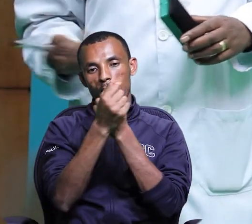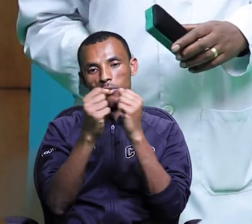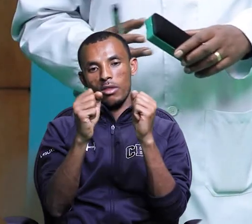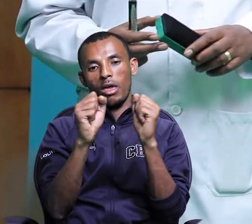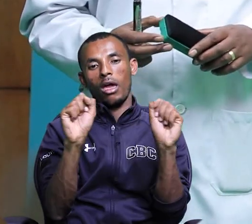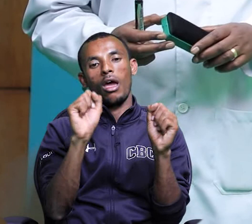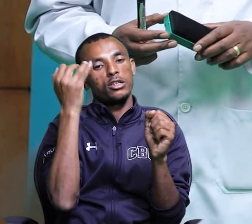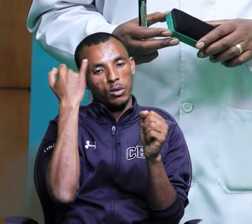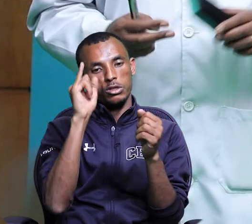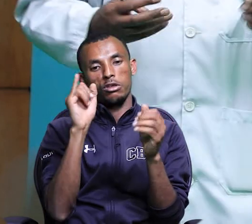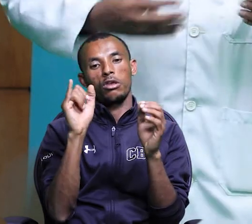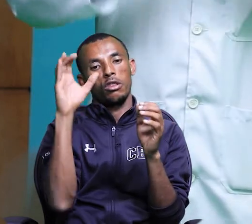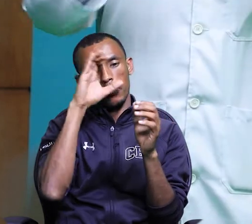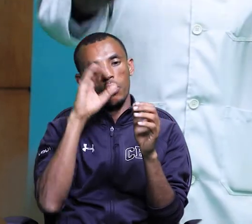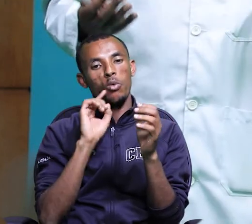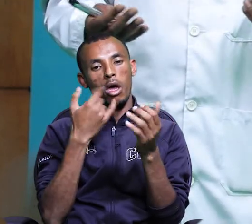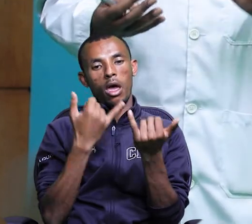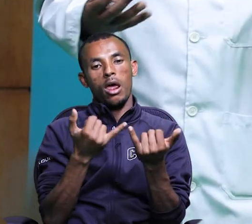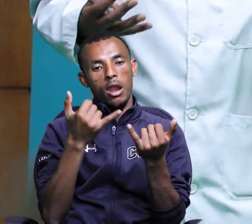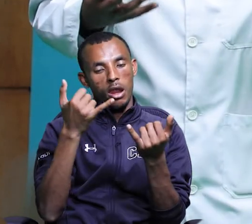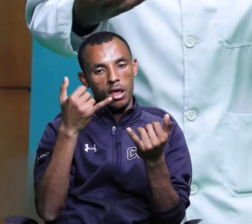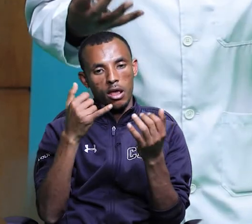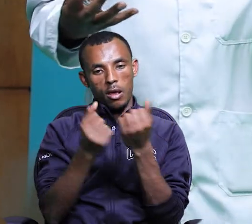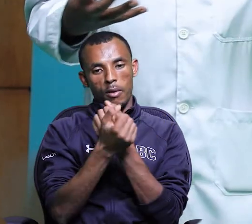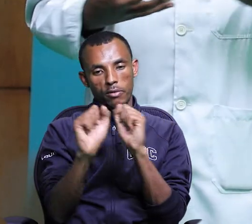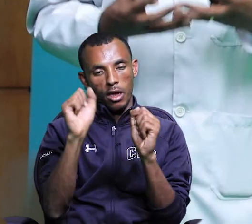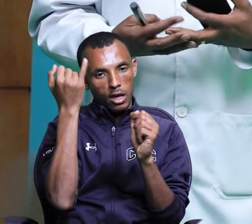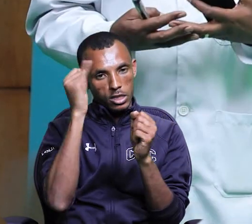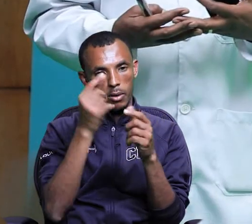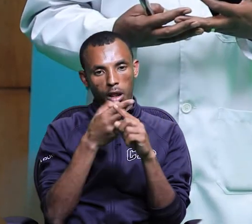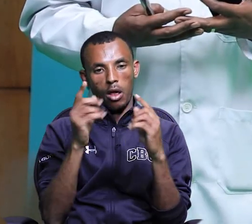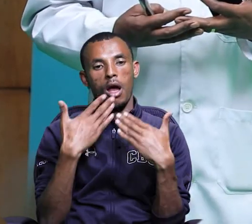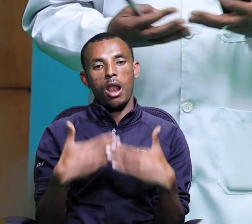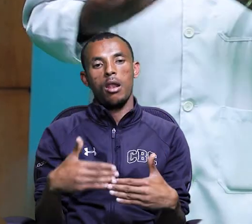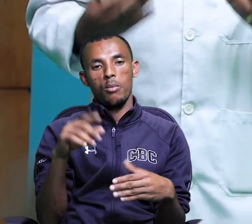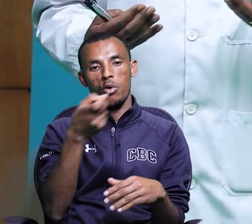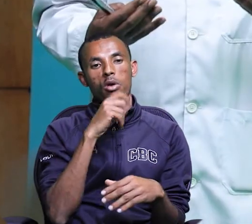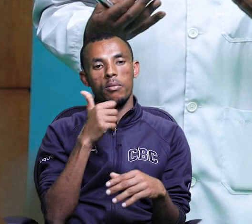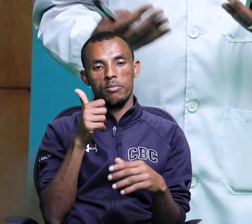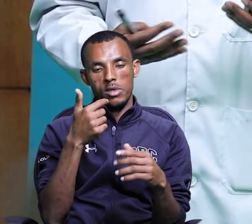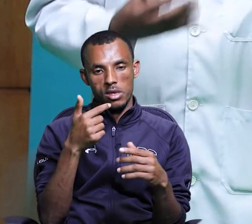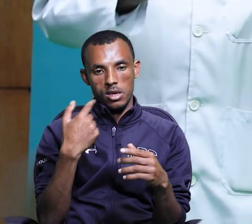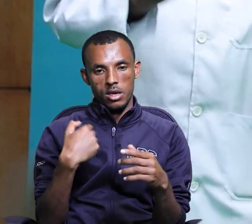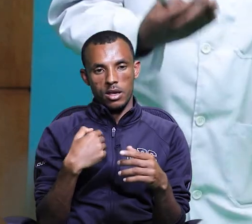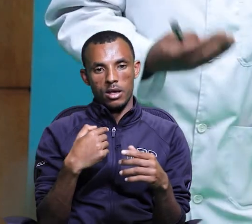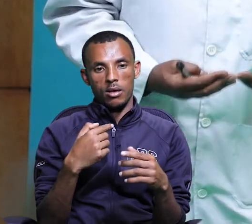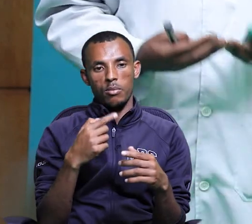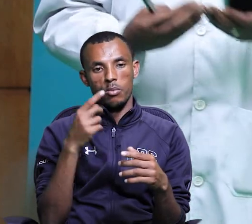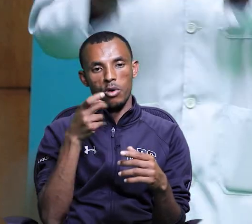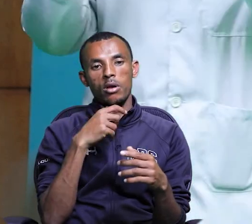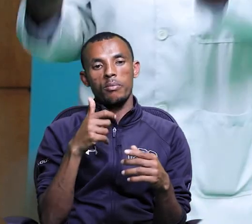እየተፈላለጉ ናቸው። ስለዚህ ይህንን መፍትሄ ሀሳቦች ከተለያየ አካባቢ ቢሆኑም እኛ